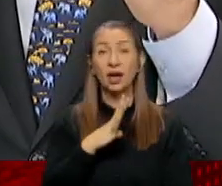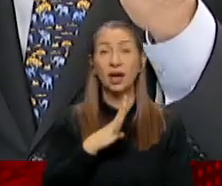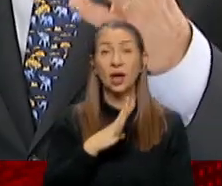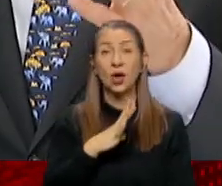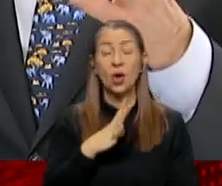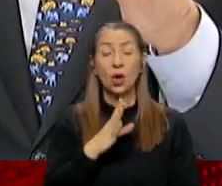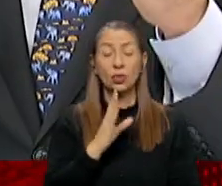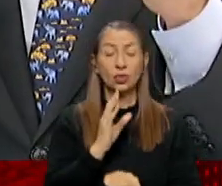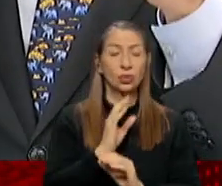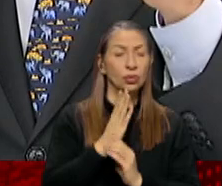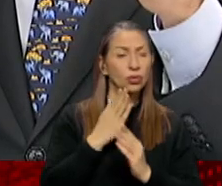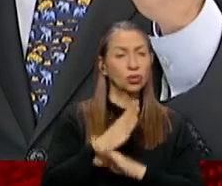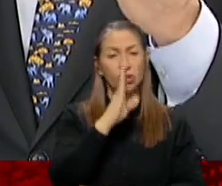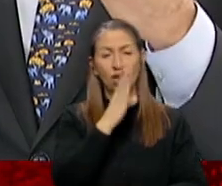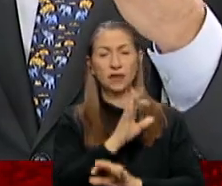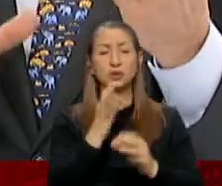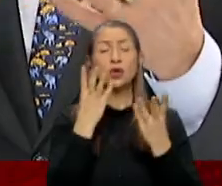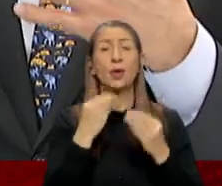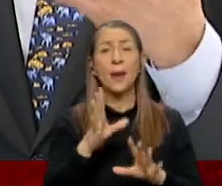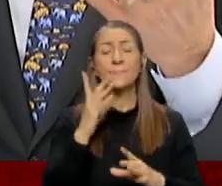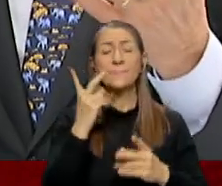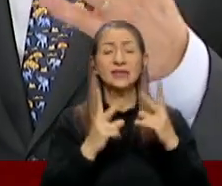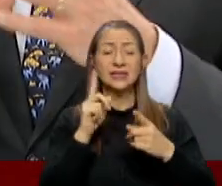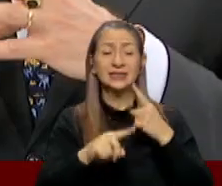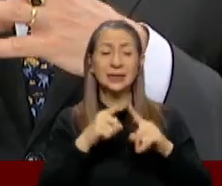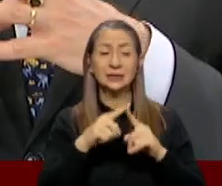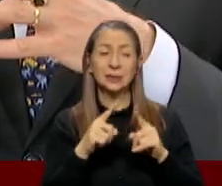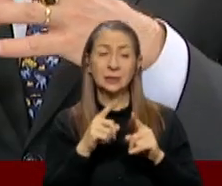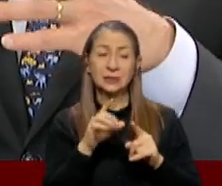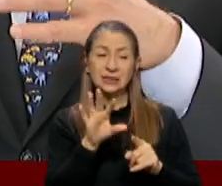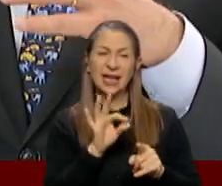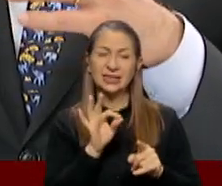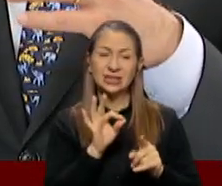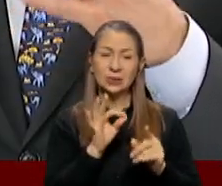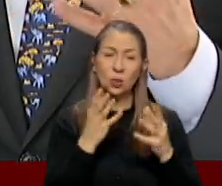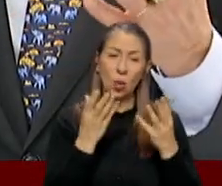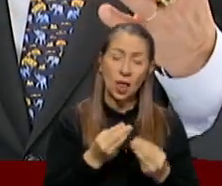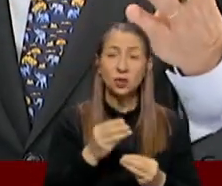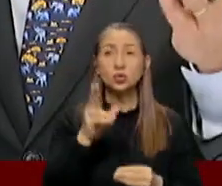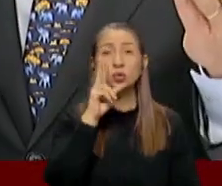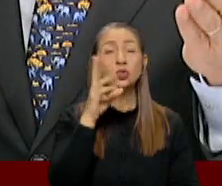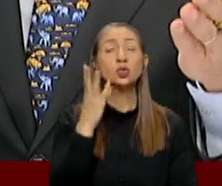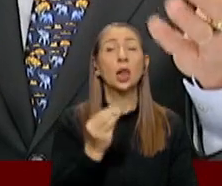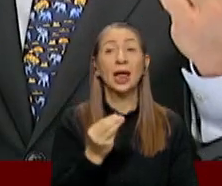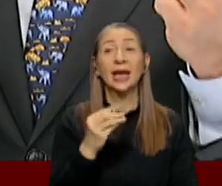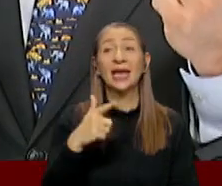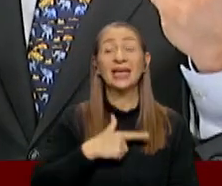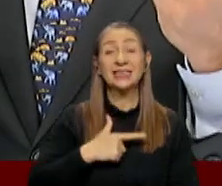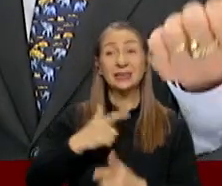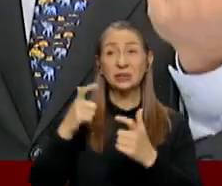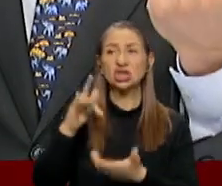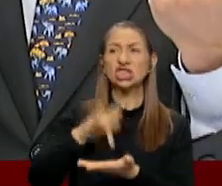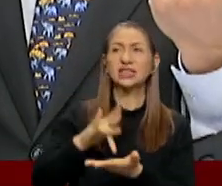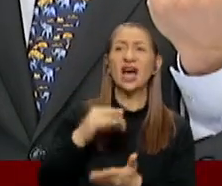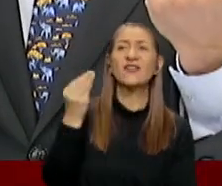objektif olmayan belki bir takım siyasi tercihlerle şekillenen ve sonuç itibariyle de İzmir'in